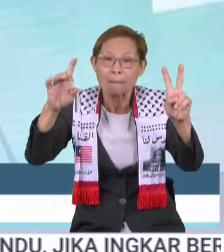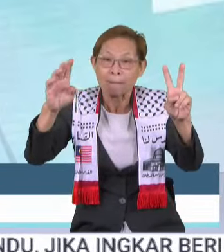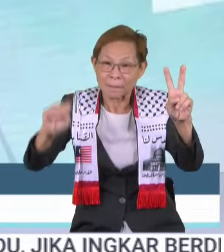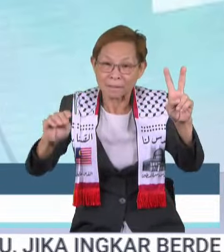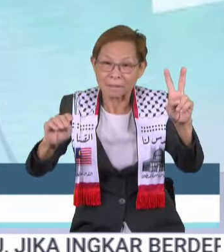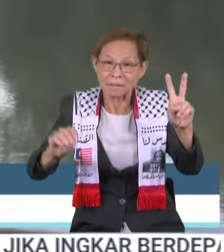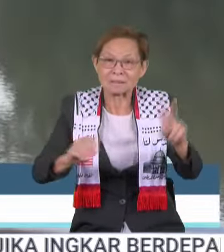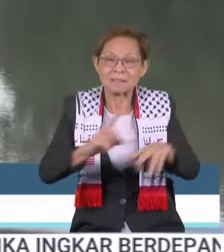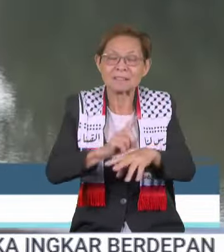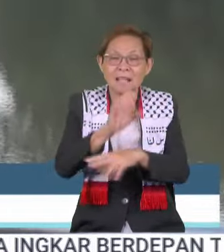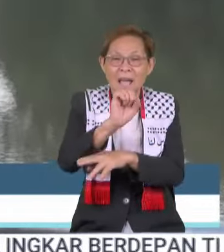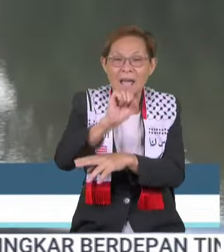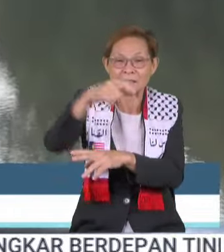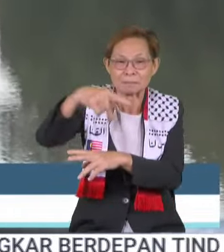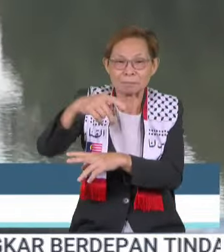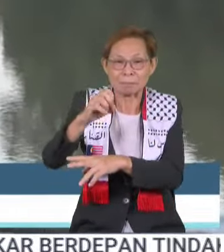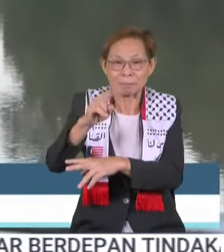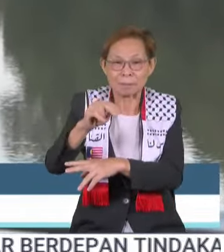2.